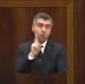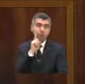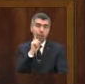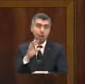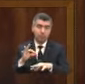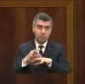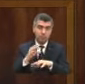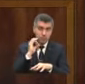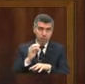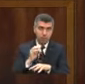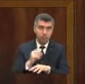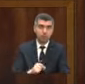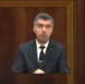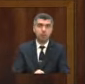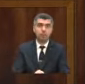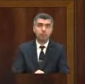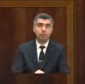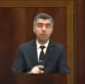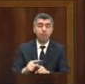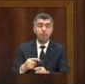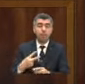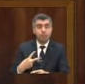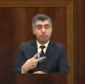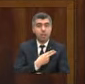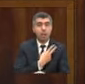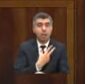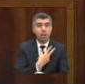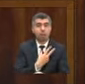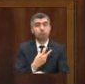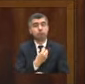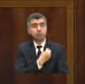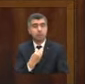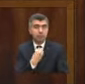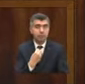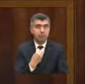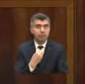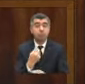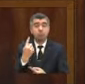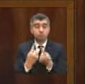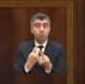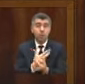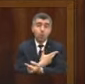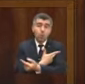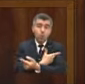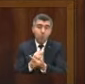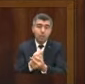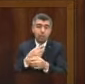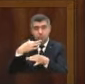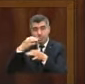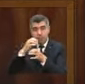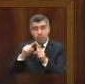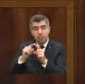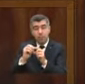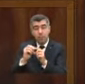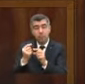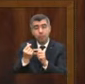وخا يكون عنده غادي يخصو عملية جراحية، أحيانا كيخصوه تحليلات غالية جدا،